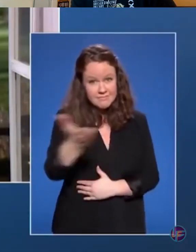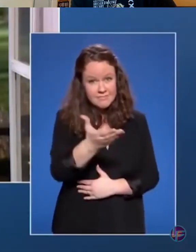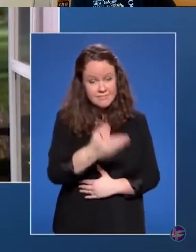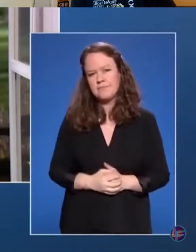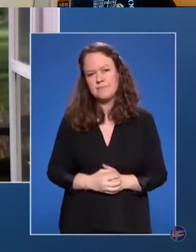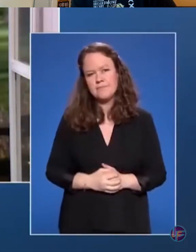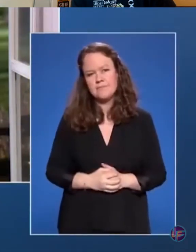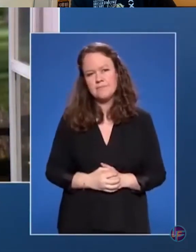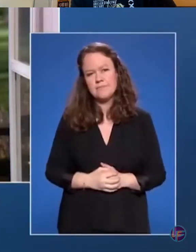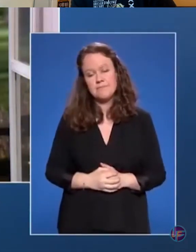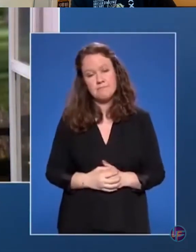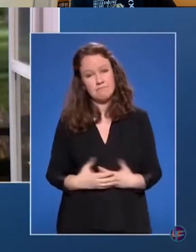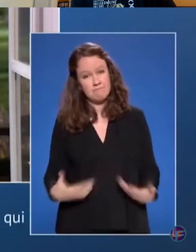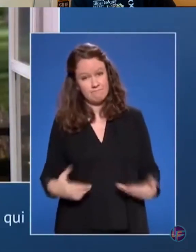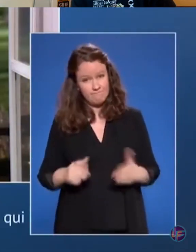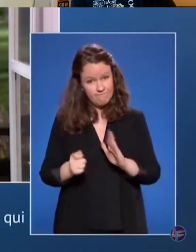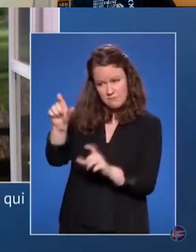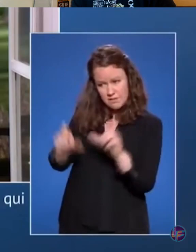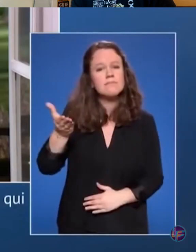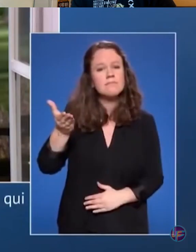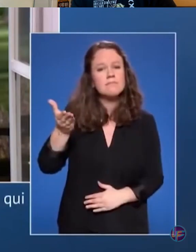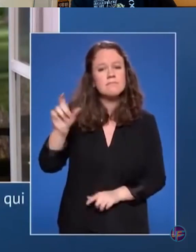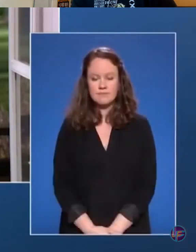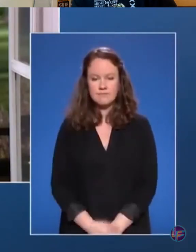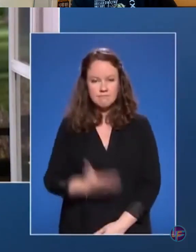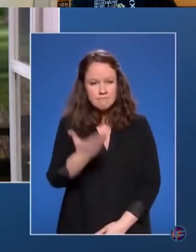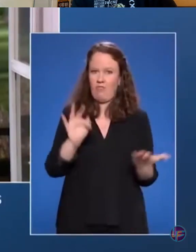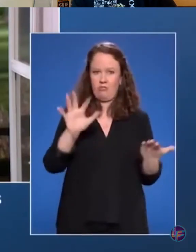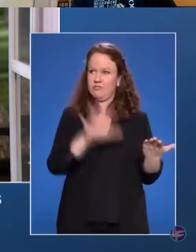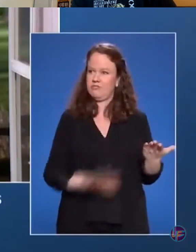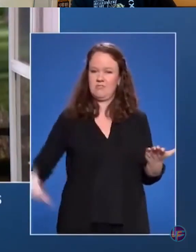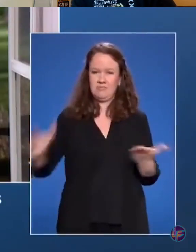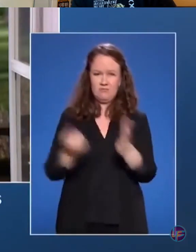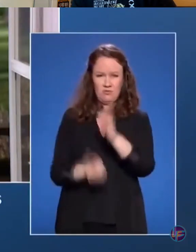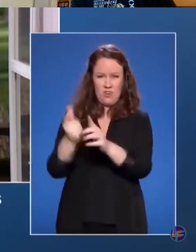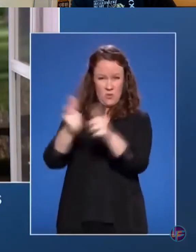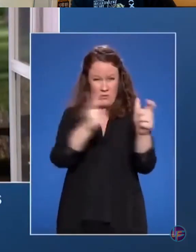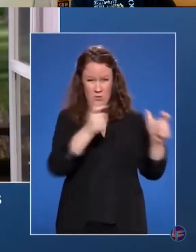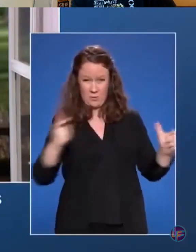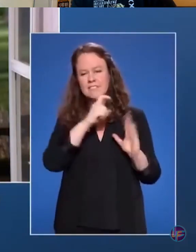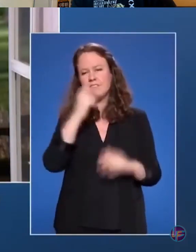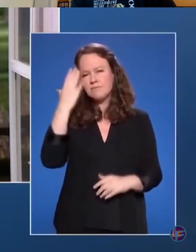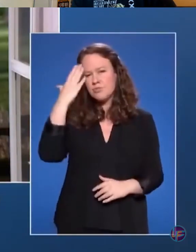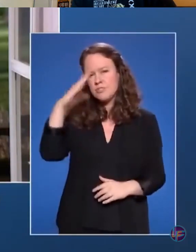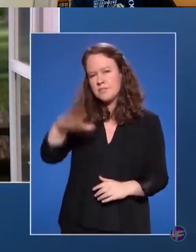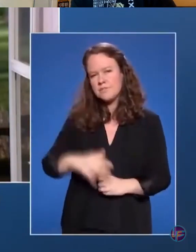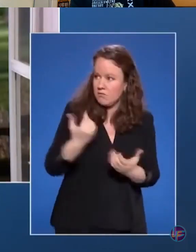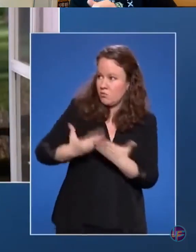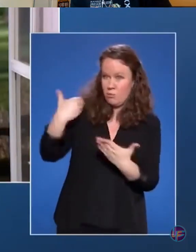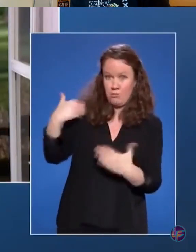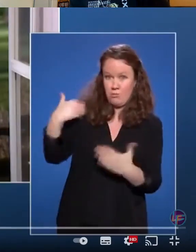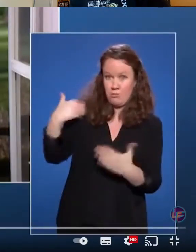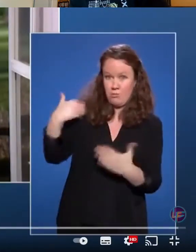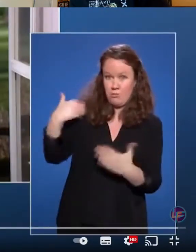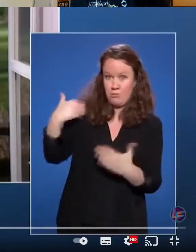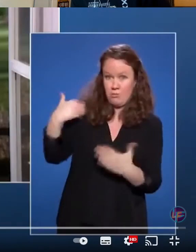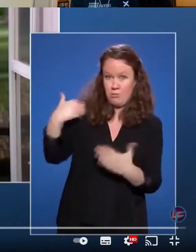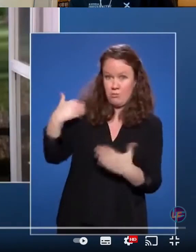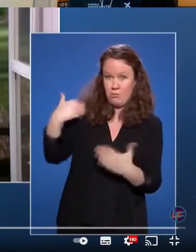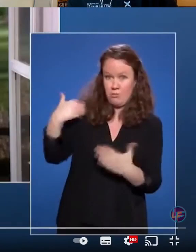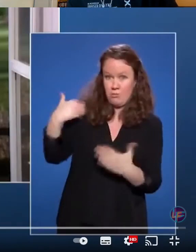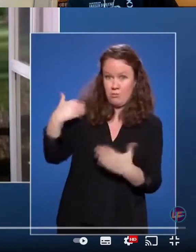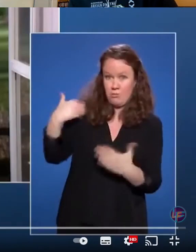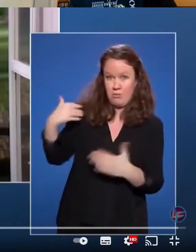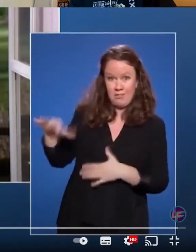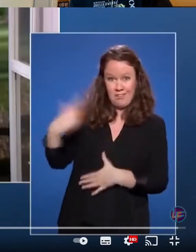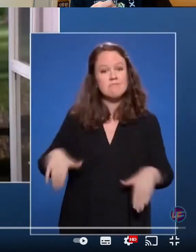A nouveau j'ai avant tout une pensée Pour le virus C'est bien une réalité Alors en ce moment Ça fait 3 ans Ça fait